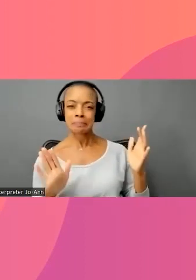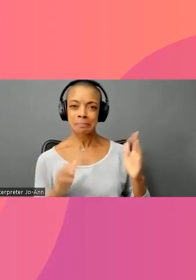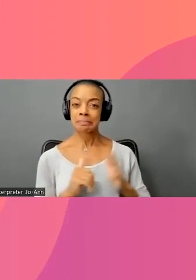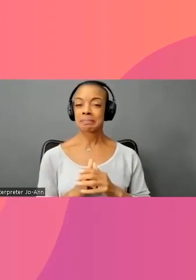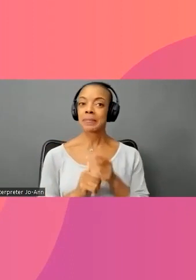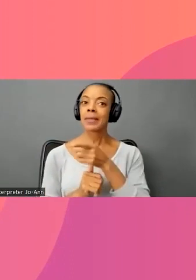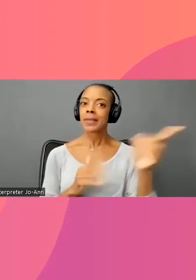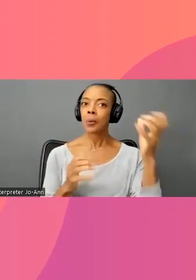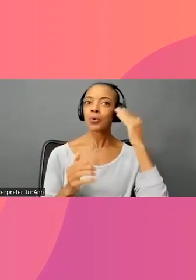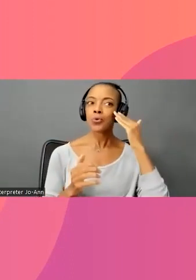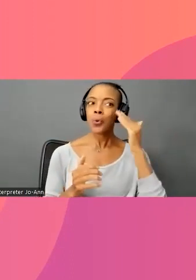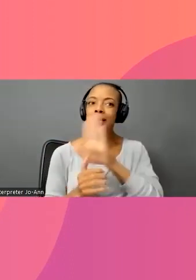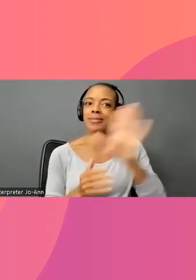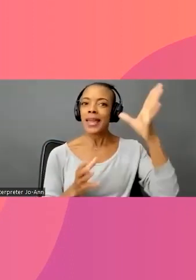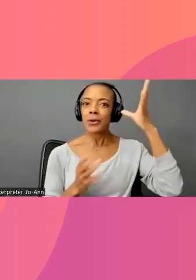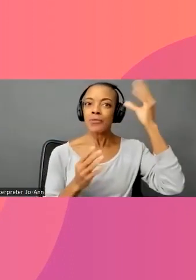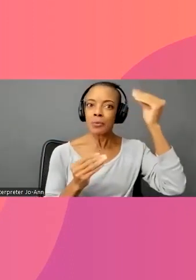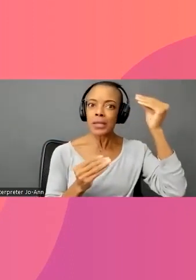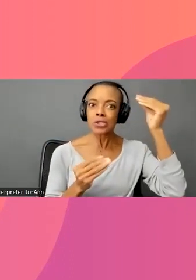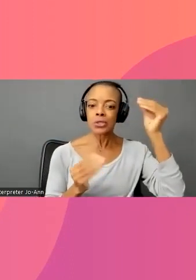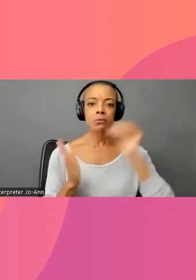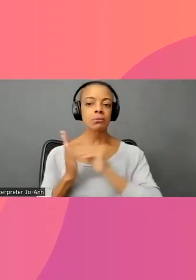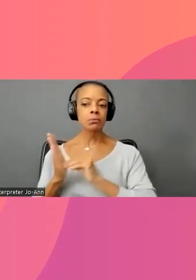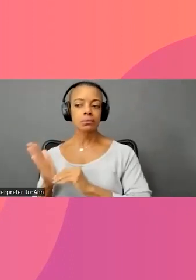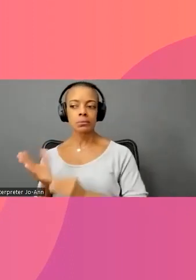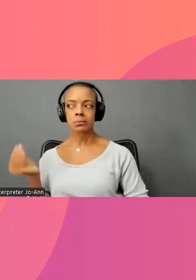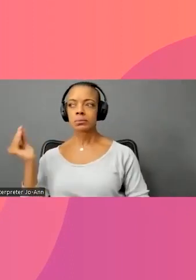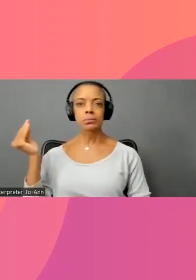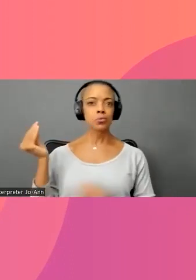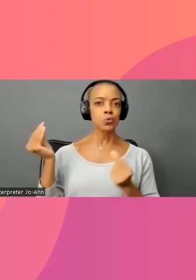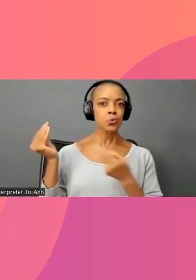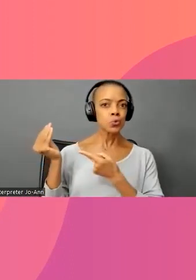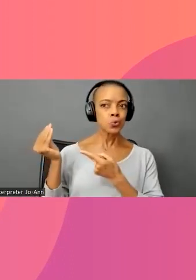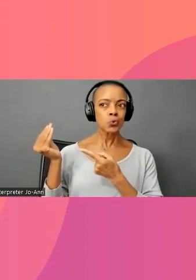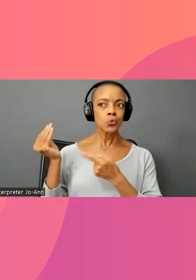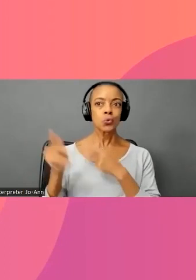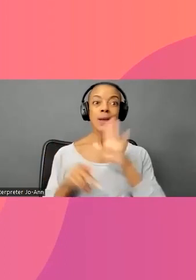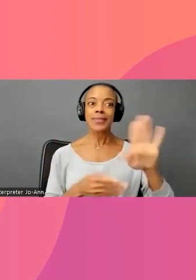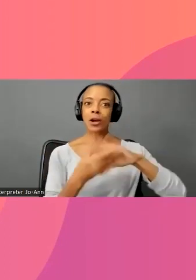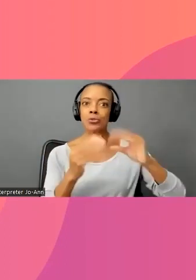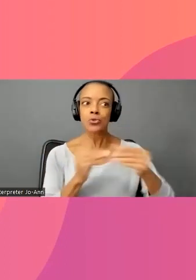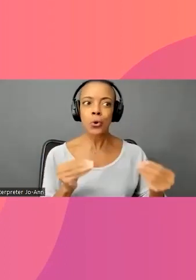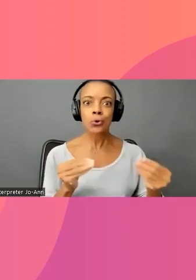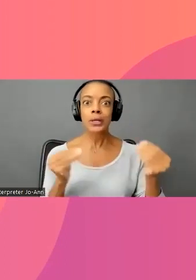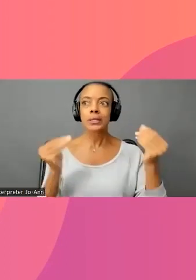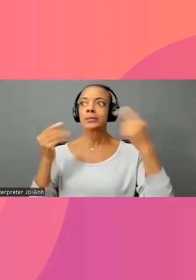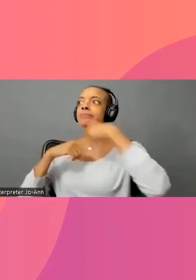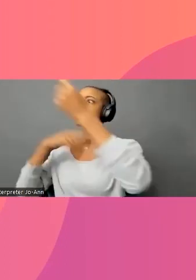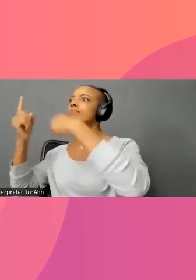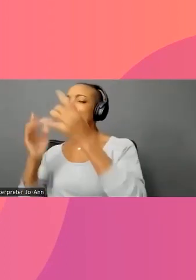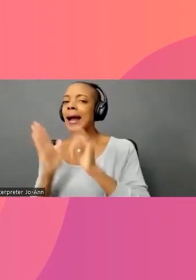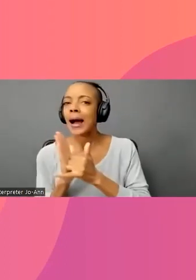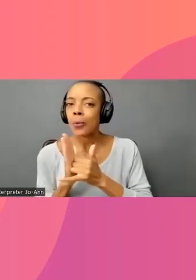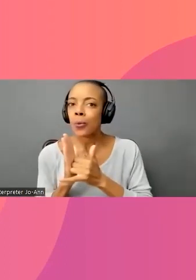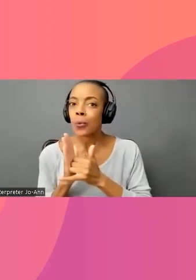je posais les questions. Au bout du compte, elles voulaient savoir comment on allait utiliser les données, quel type de récit allait être